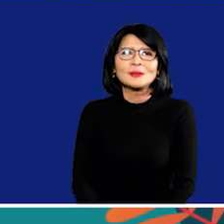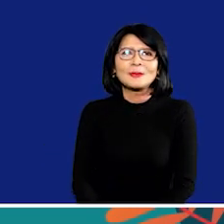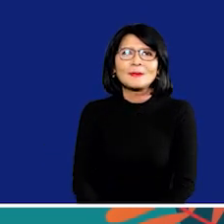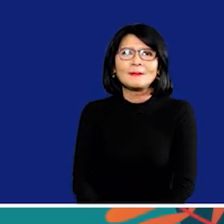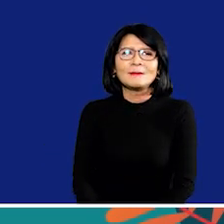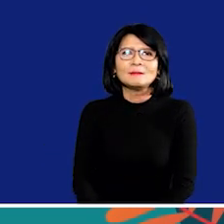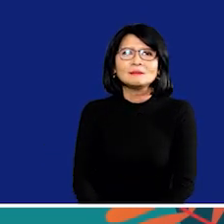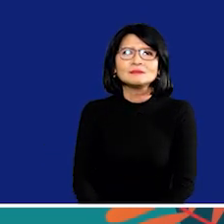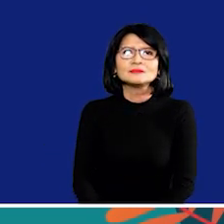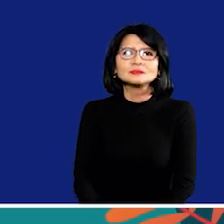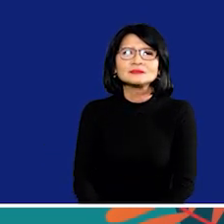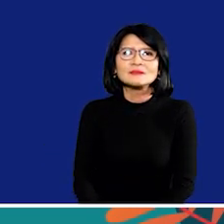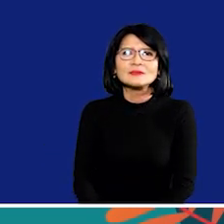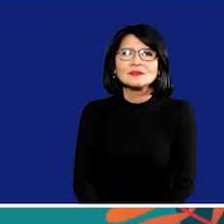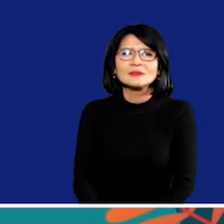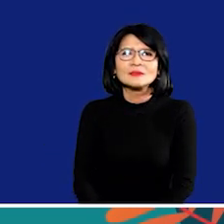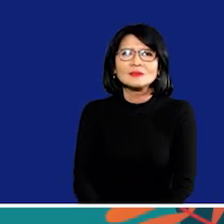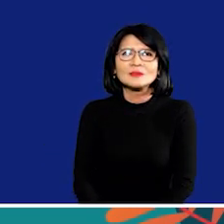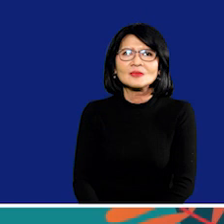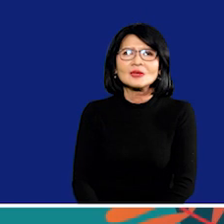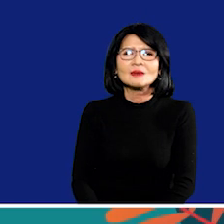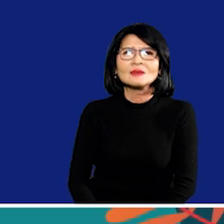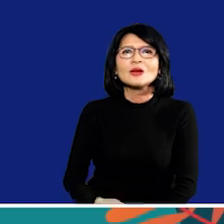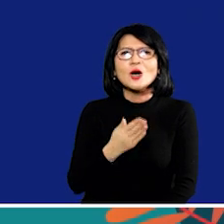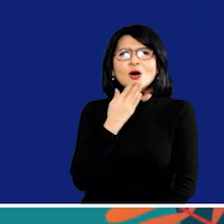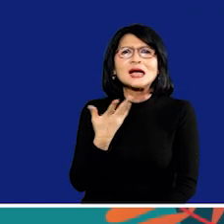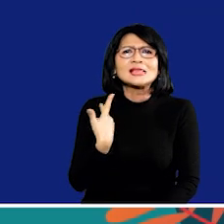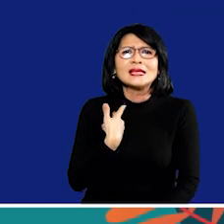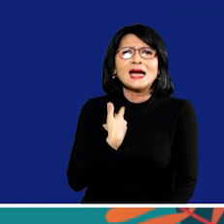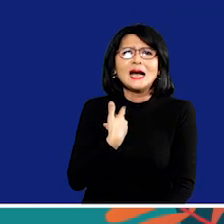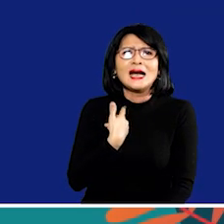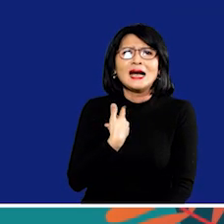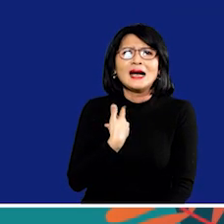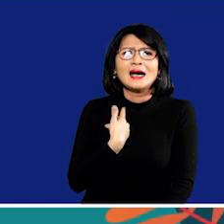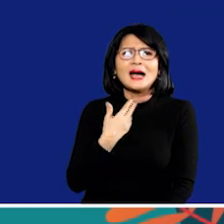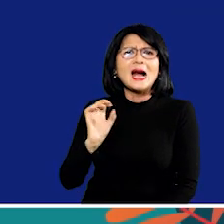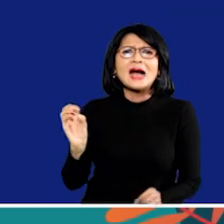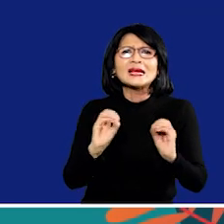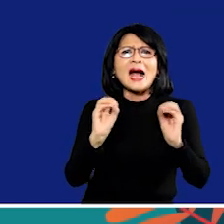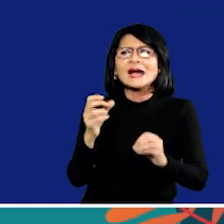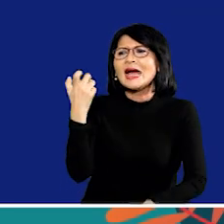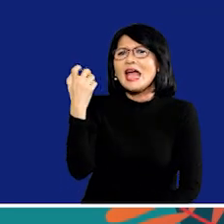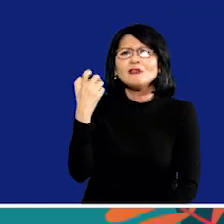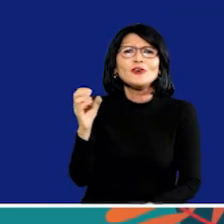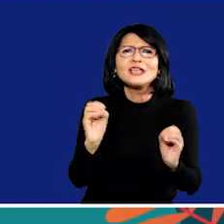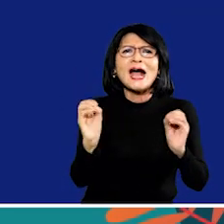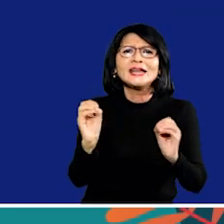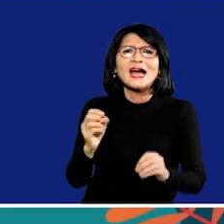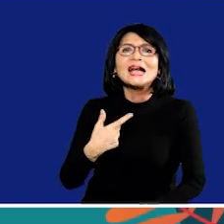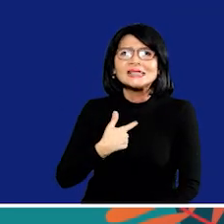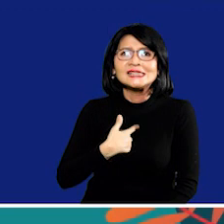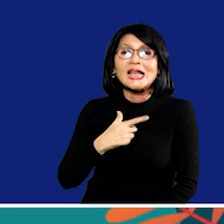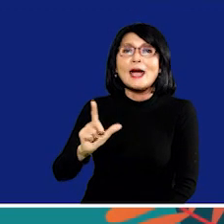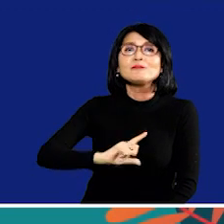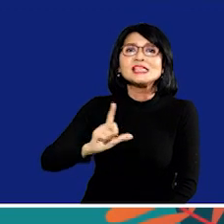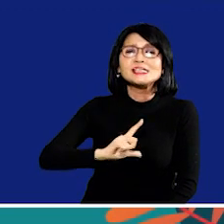Oh, tapi gitu. Tapi saya yeah, tidak memiliki media, Pak. Oh, handphonenya ganti-gantian gitu ya, Selvin ya? Iya,